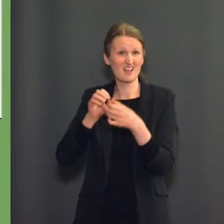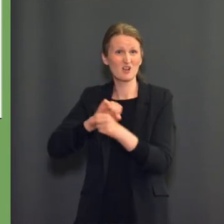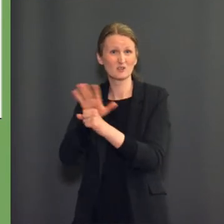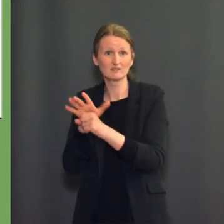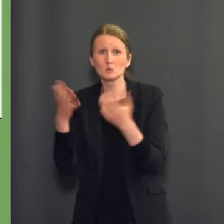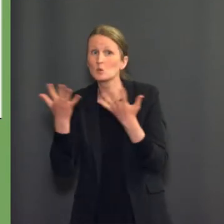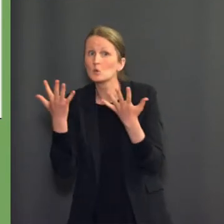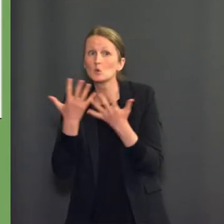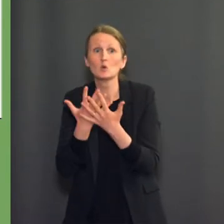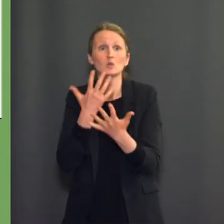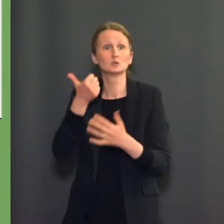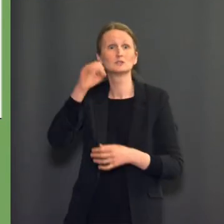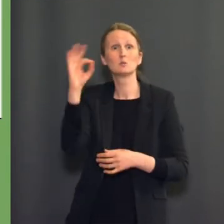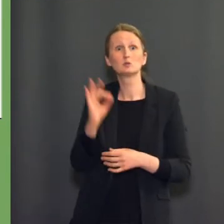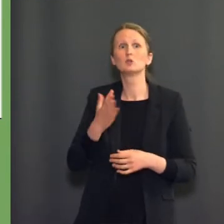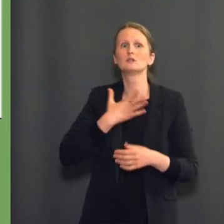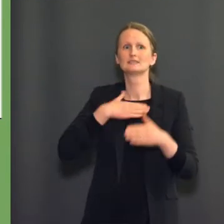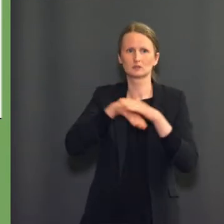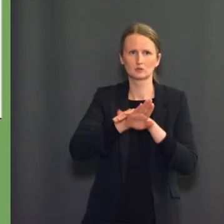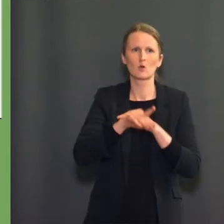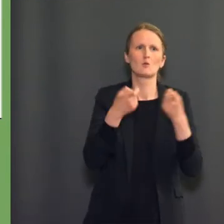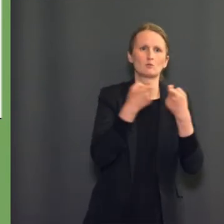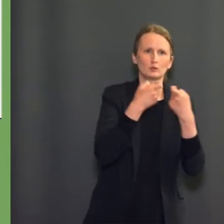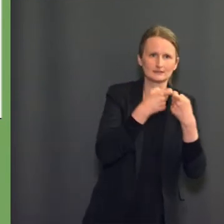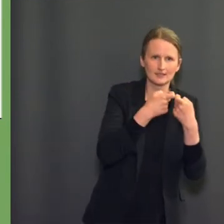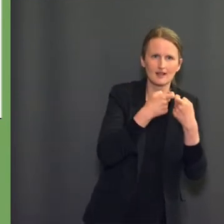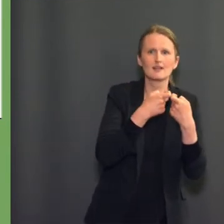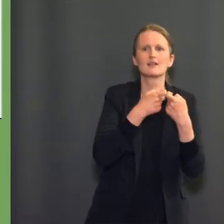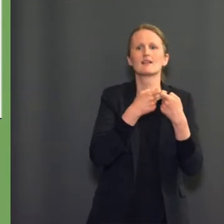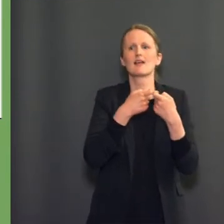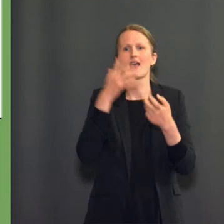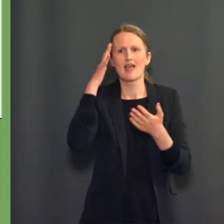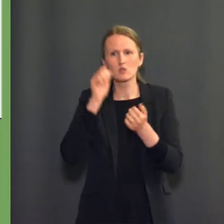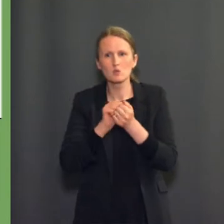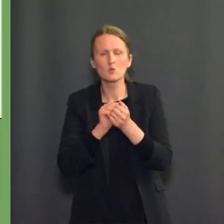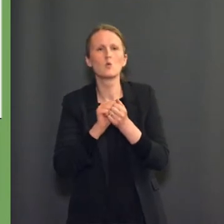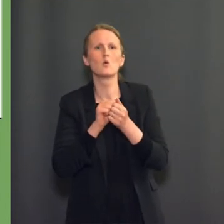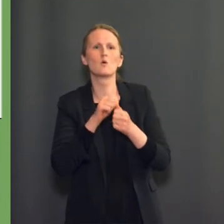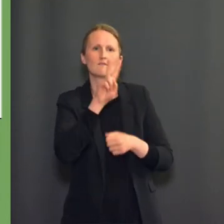en Flandre orientale et à Anvers.